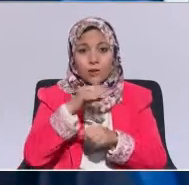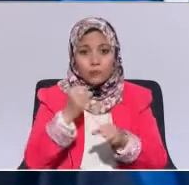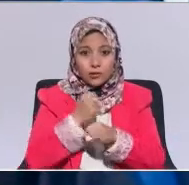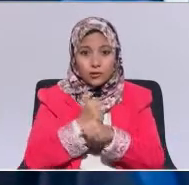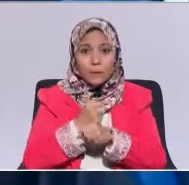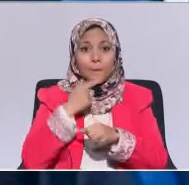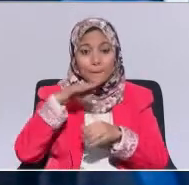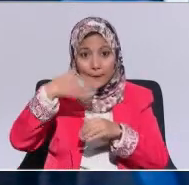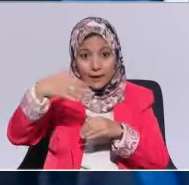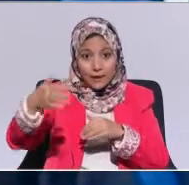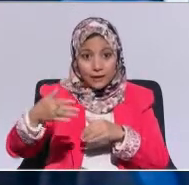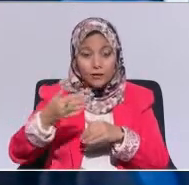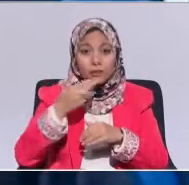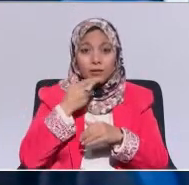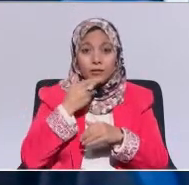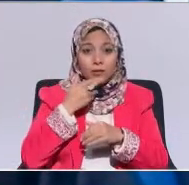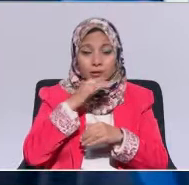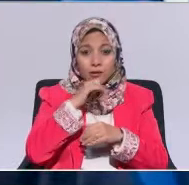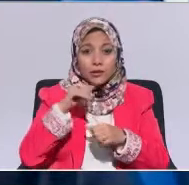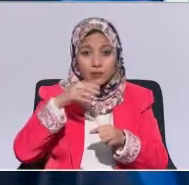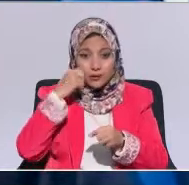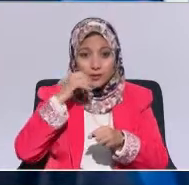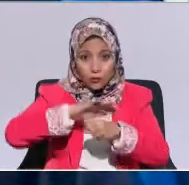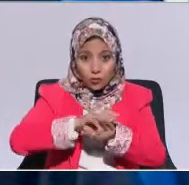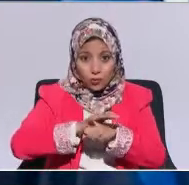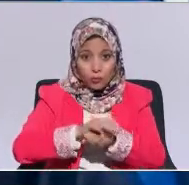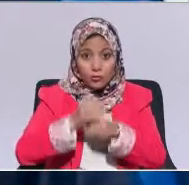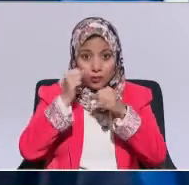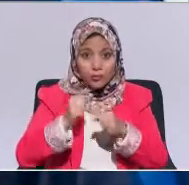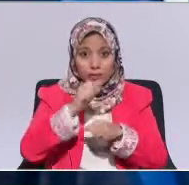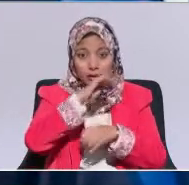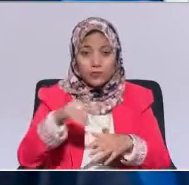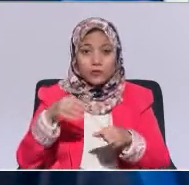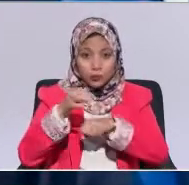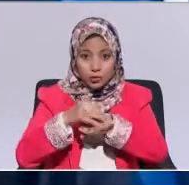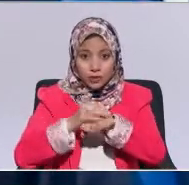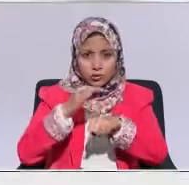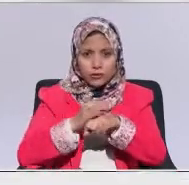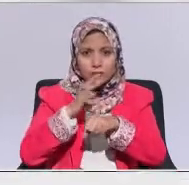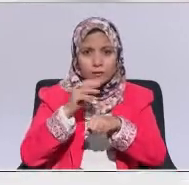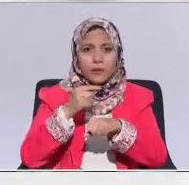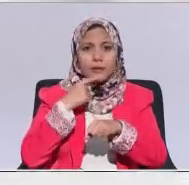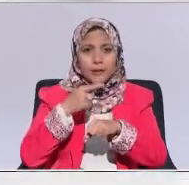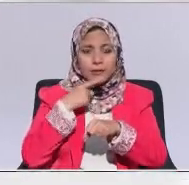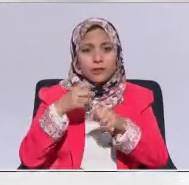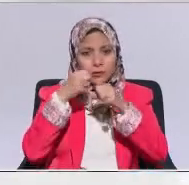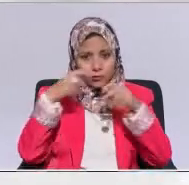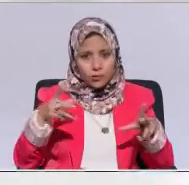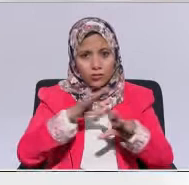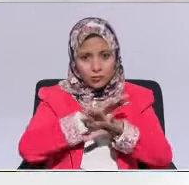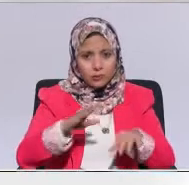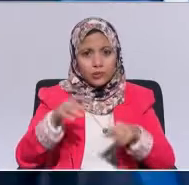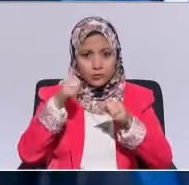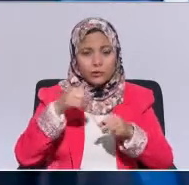وبعد كده في بدايه جائحه كورونا جاله انتداب لمستشفى العجمي الحجر الصحي، وخلص الفتره. وطبعا